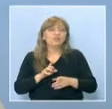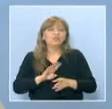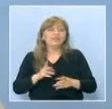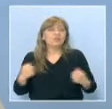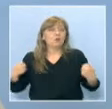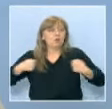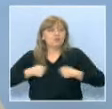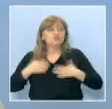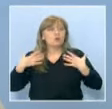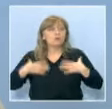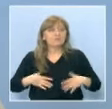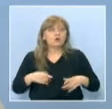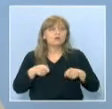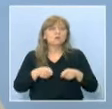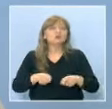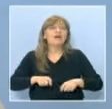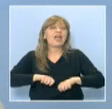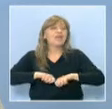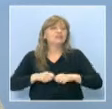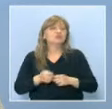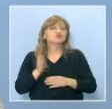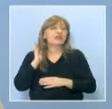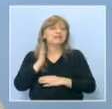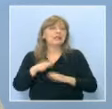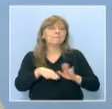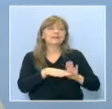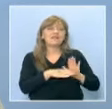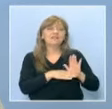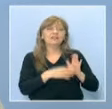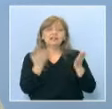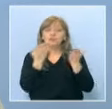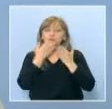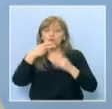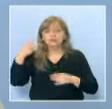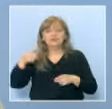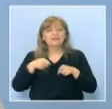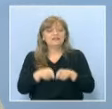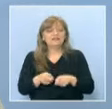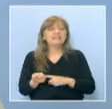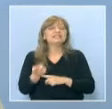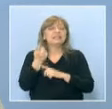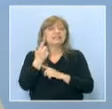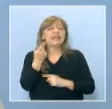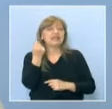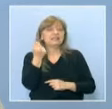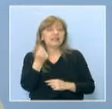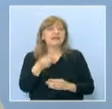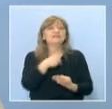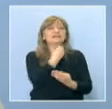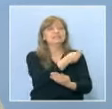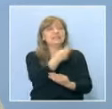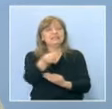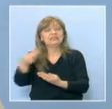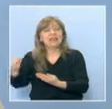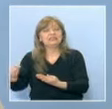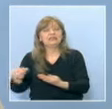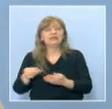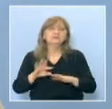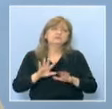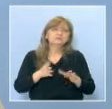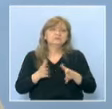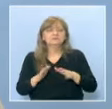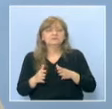на училището. Та в тази връзка, тази първа учебна година, тези 1000 лева бяха раздарени на, мисля, че